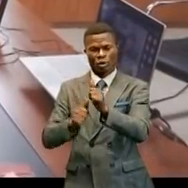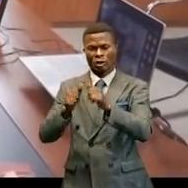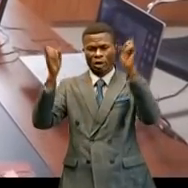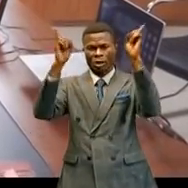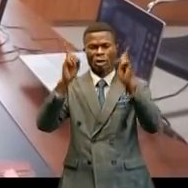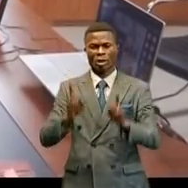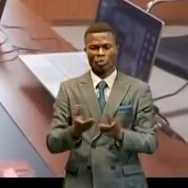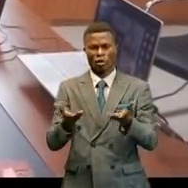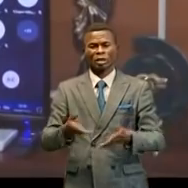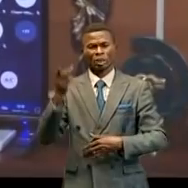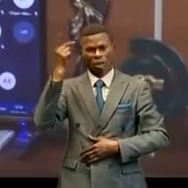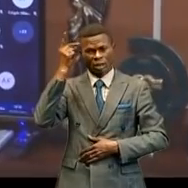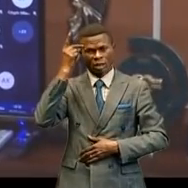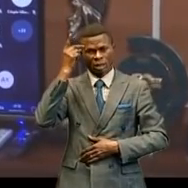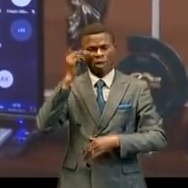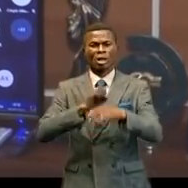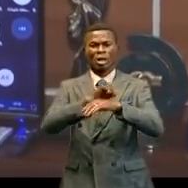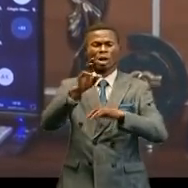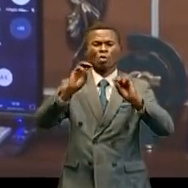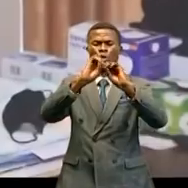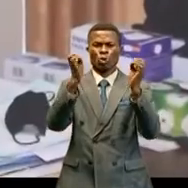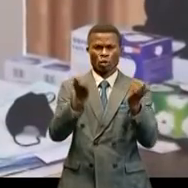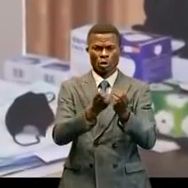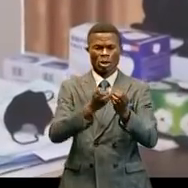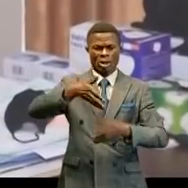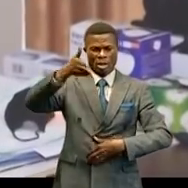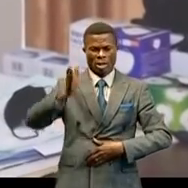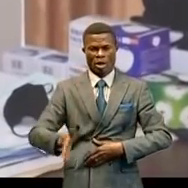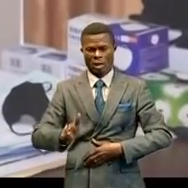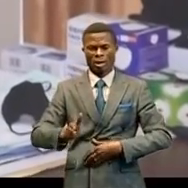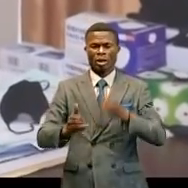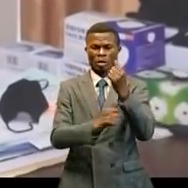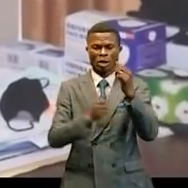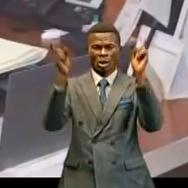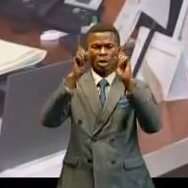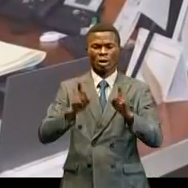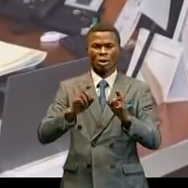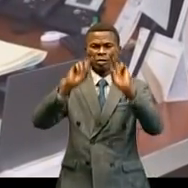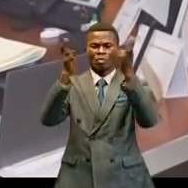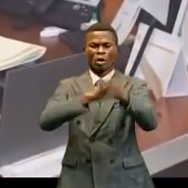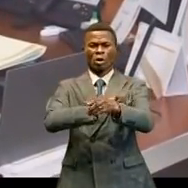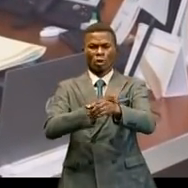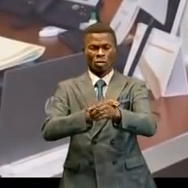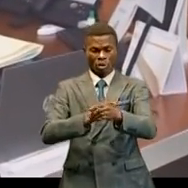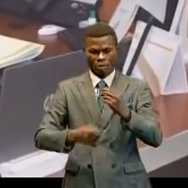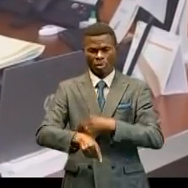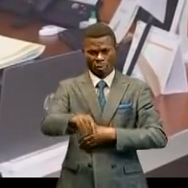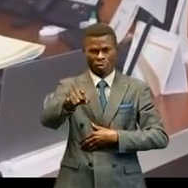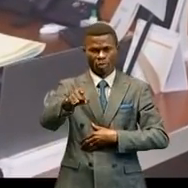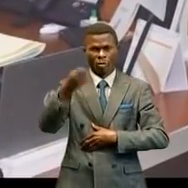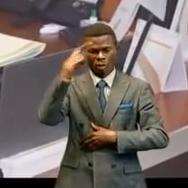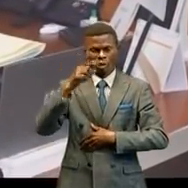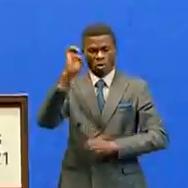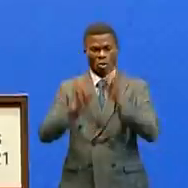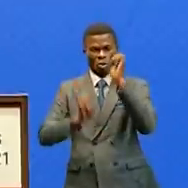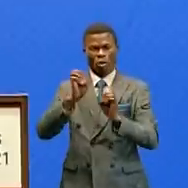à Kinshasa. L'envoi d'une équipe d'experts de Shelter Afrique à Goma dans le prochain jour pour